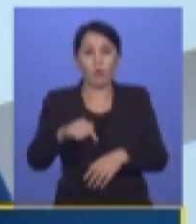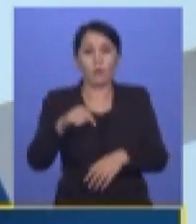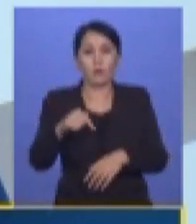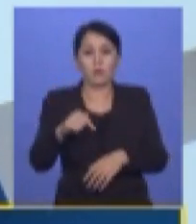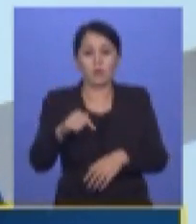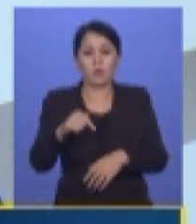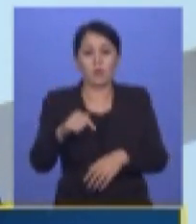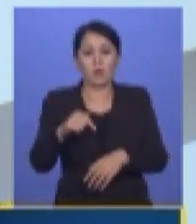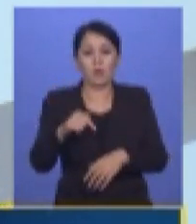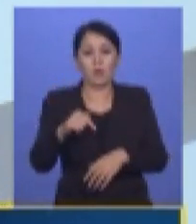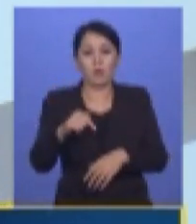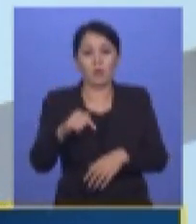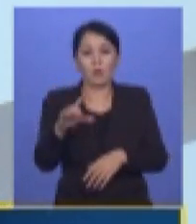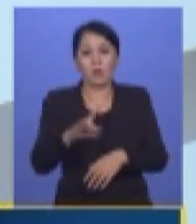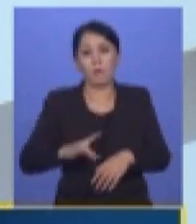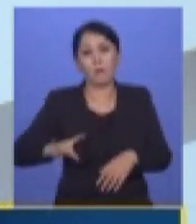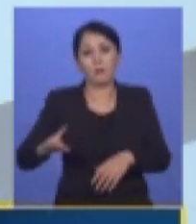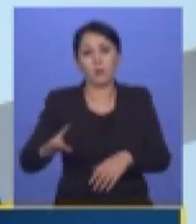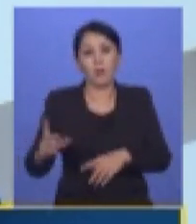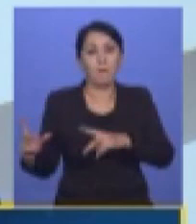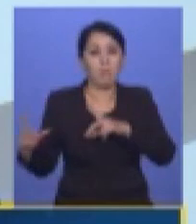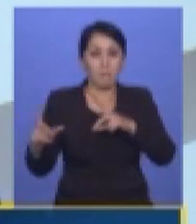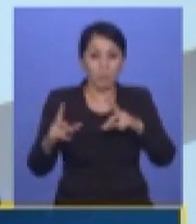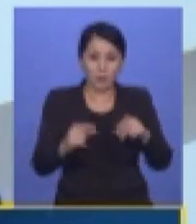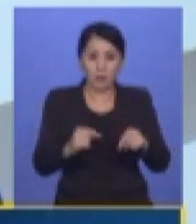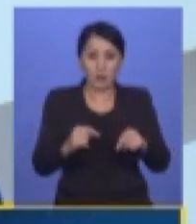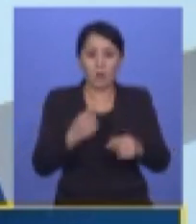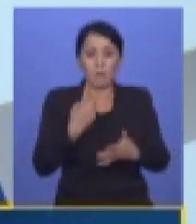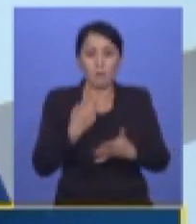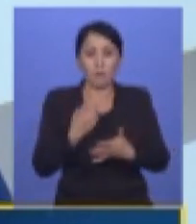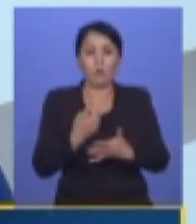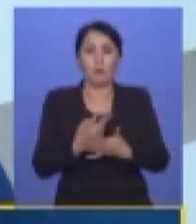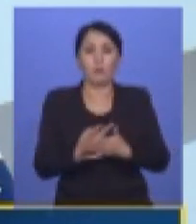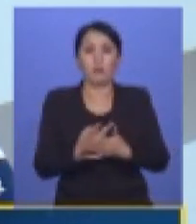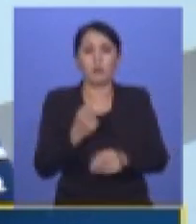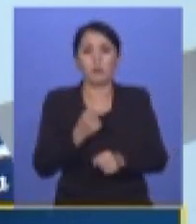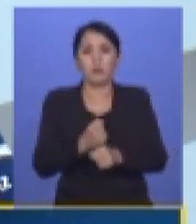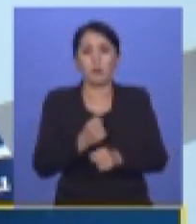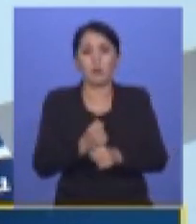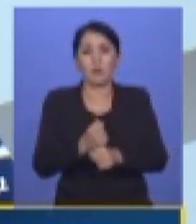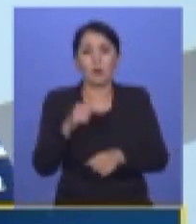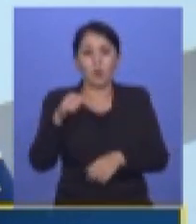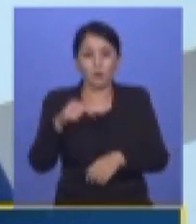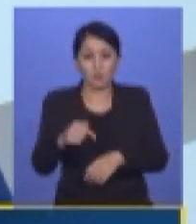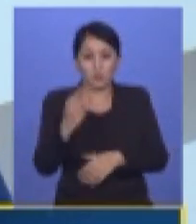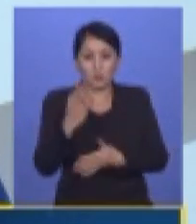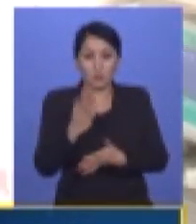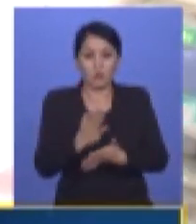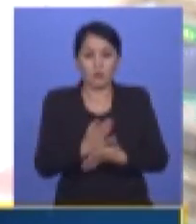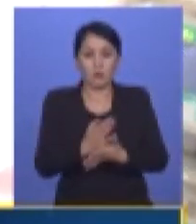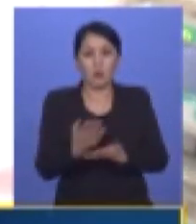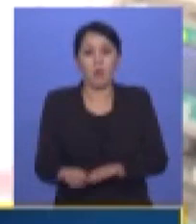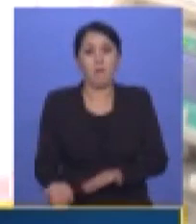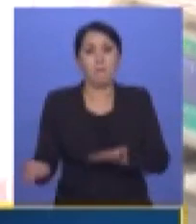бригадан аудандық ауруханаға жіберіп, қайтадан көріп, бүкіл жағдайын жасап осы жерге алып келдік.